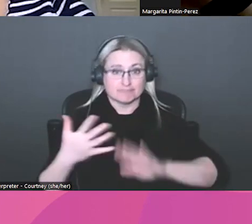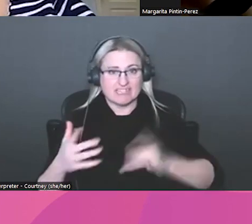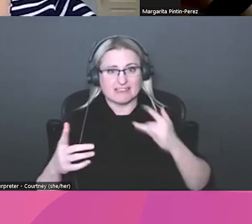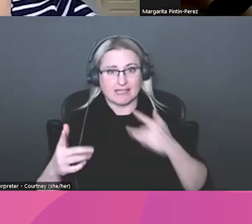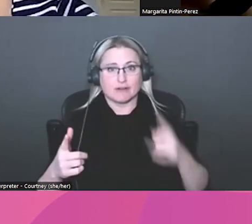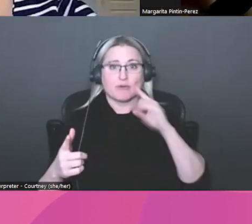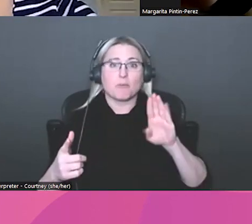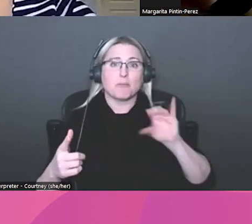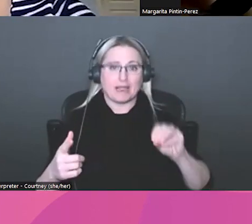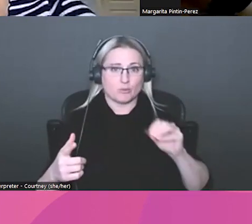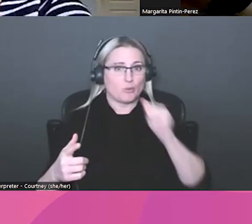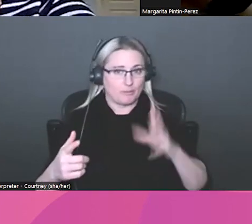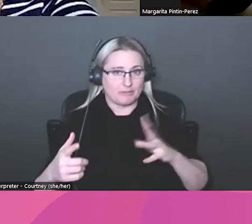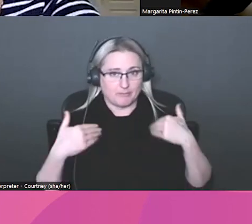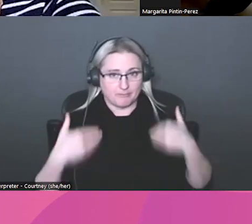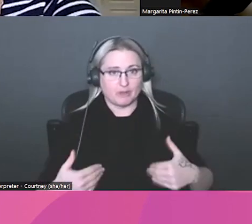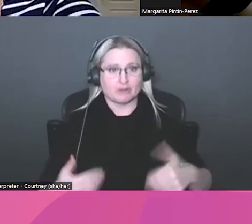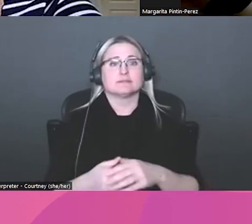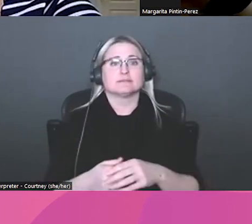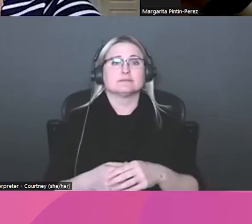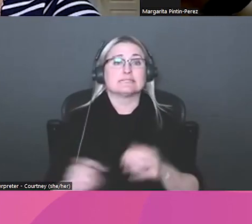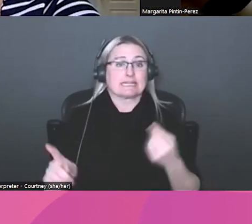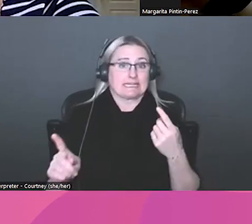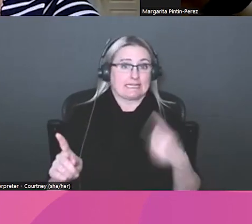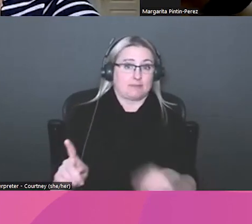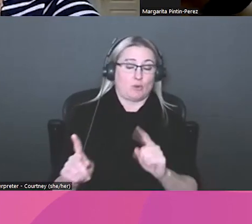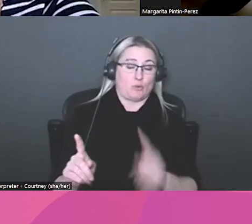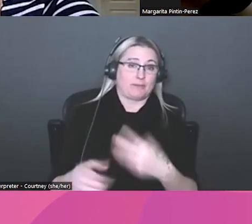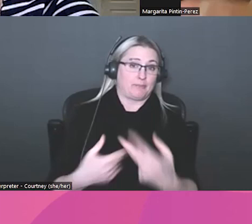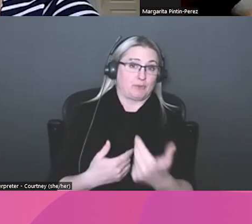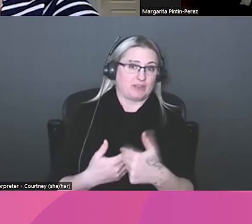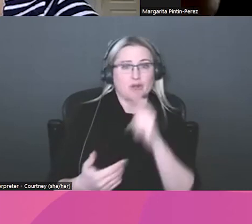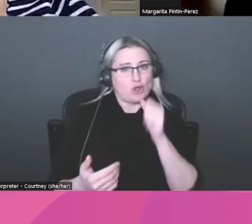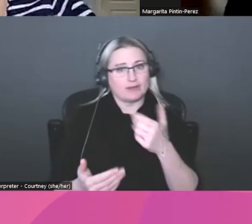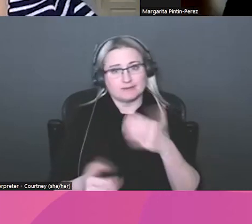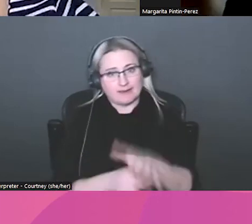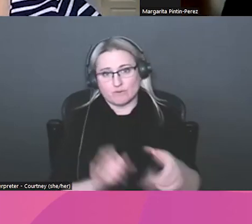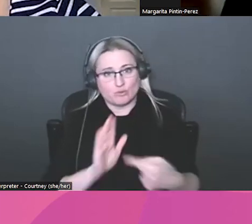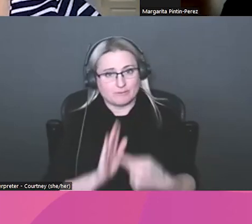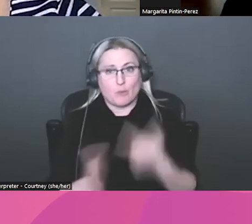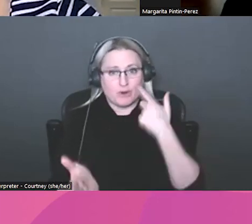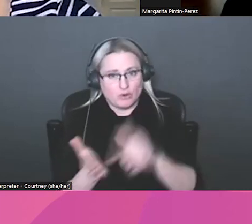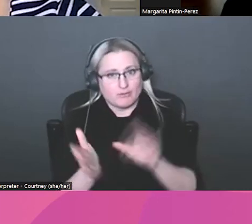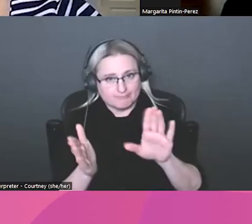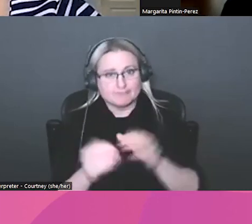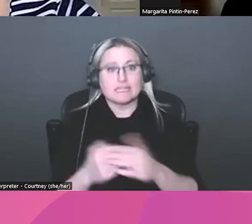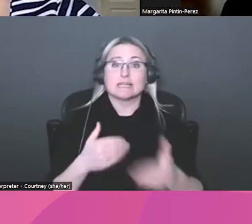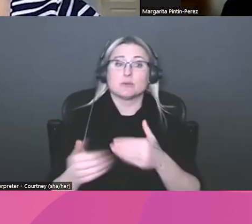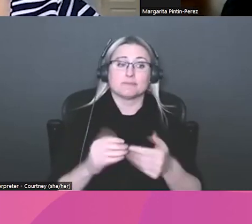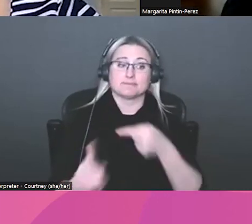précisément aux femmes. Alors, il y avait une participante, et ce n'est pas très représentatif, je le sais,